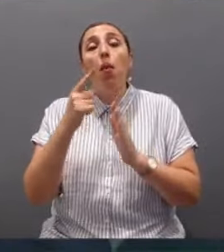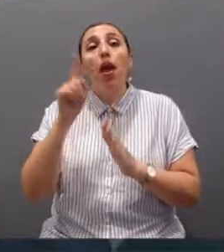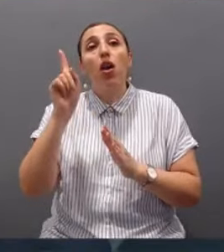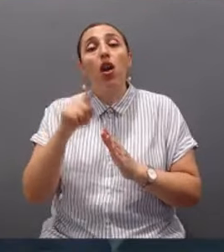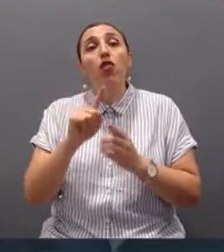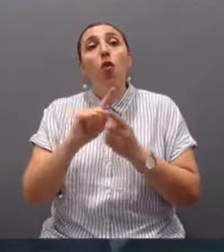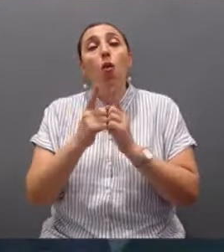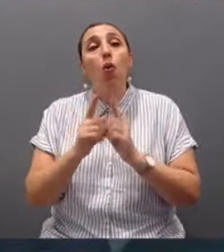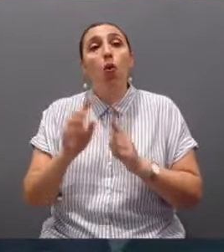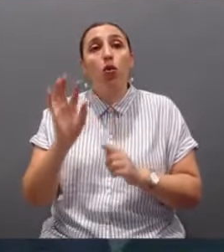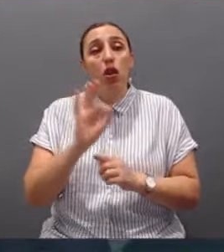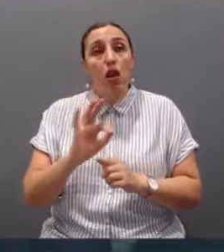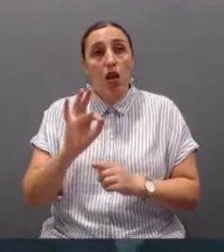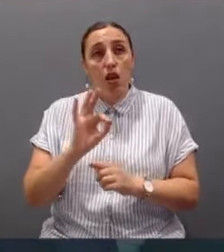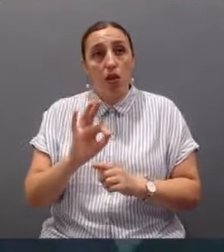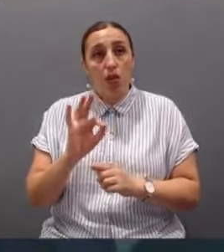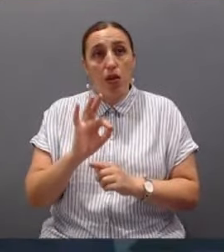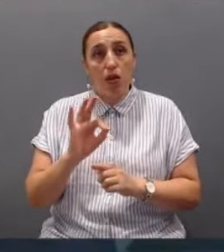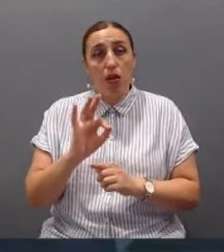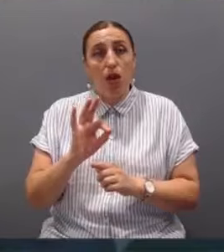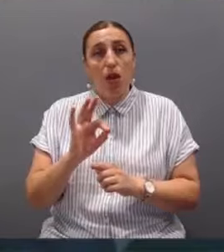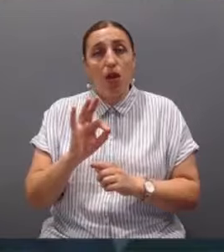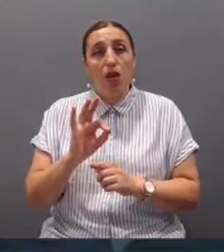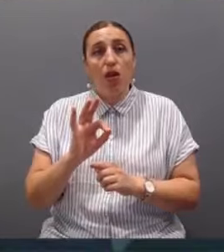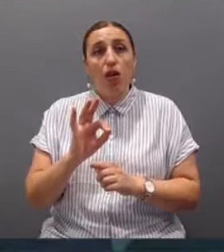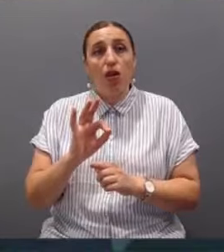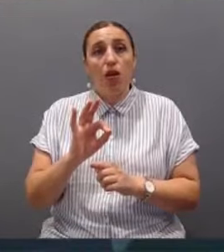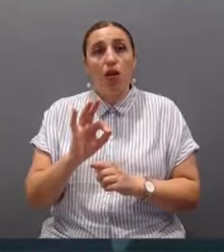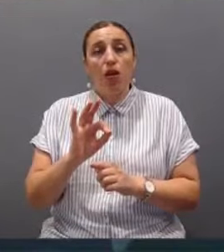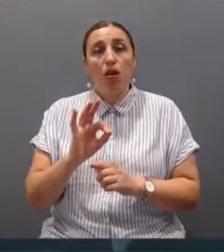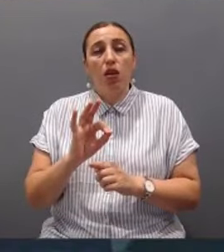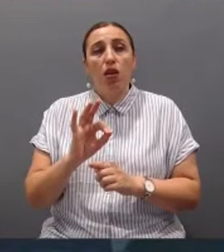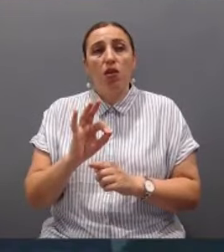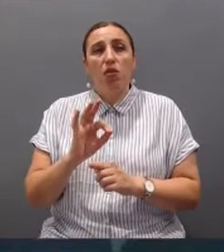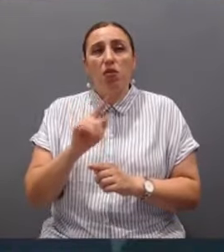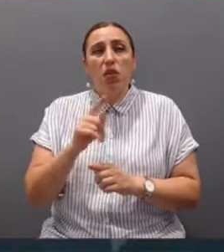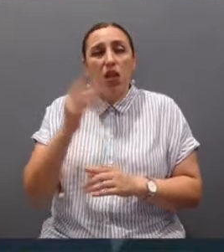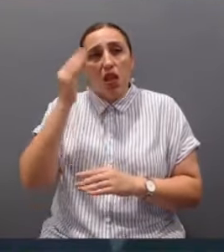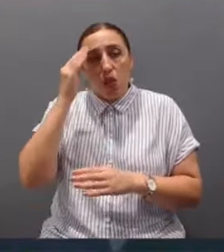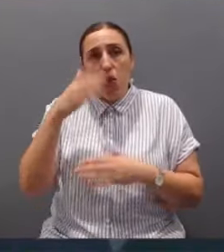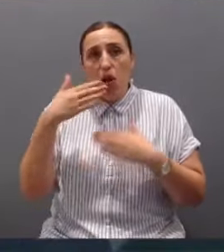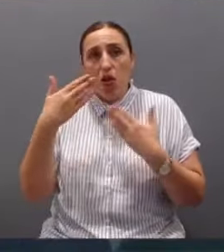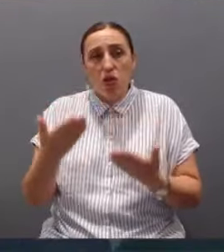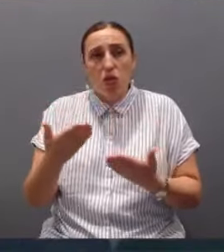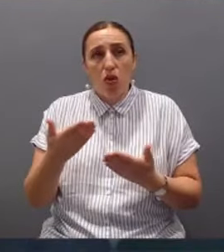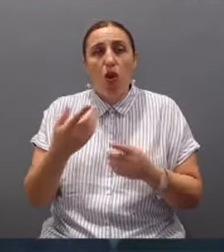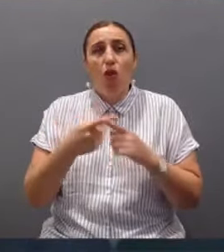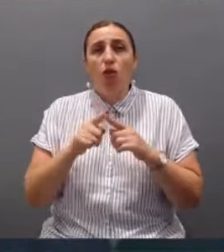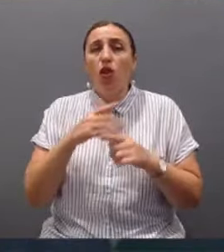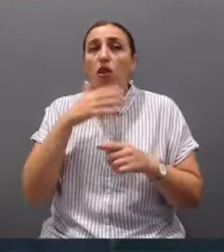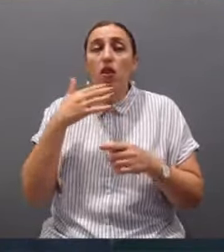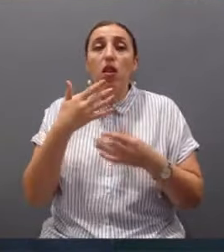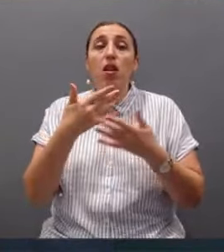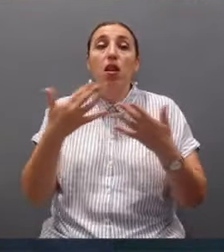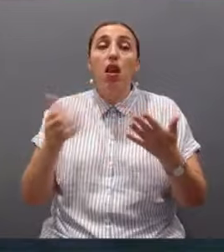հոդվածի փոփոխությամբ ամբողջ կոնցեպտը ջարդվում է այն իմաստով, որ բազմաթիվ